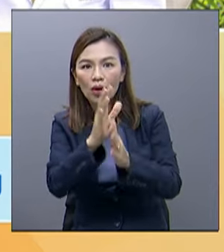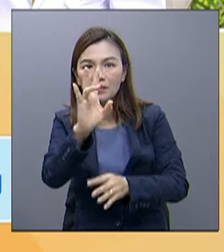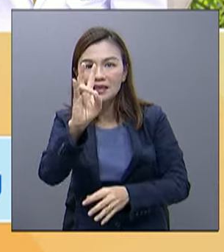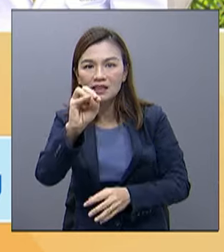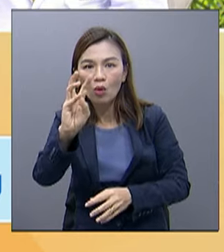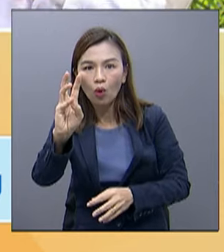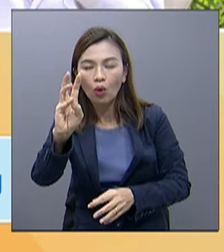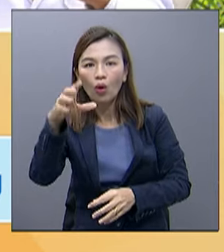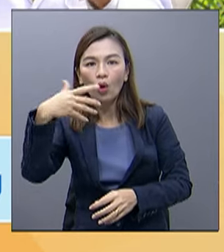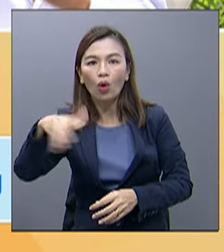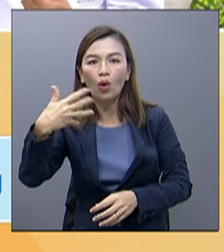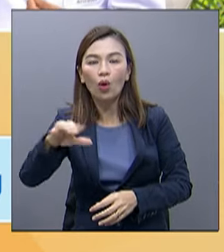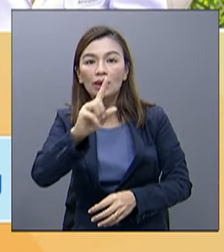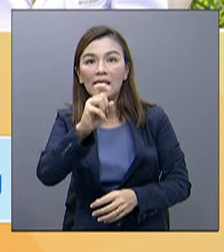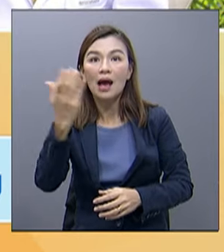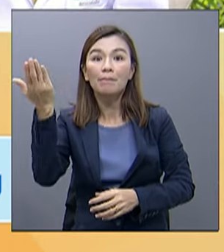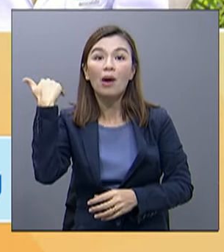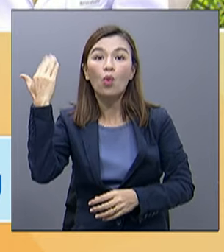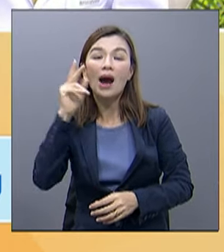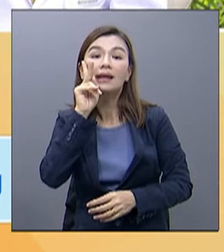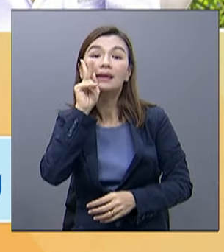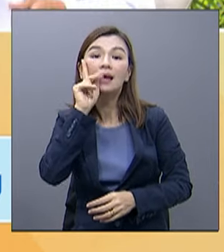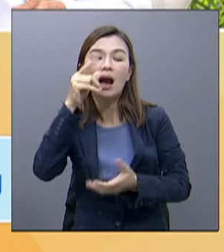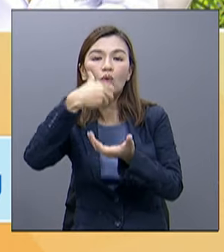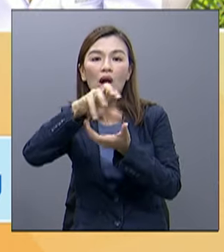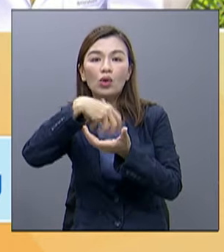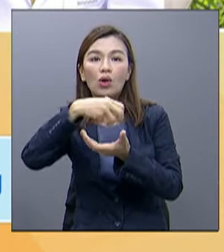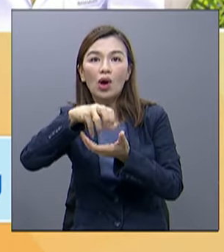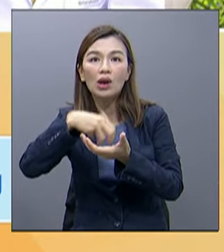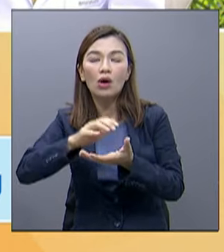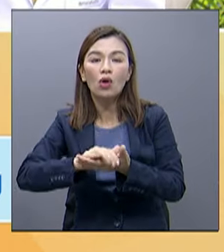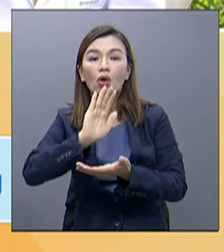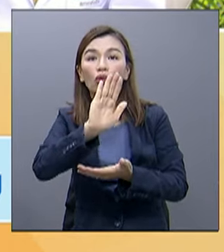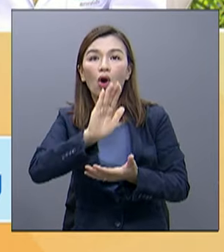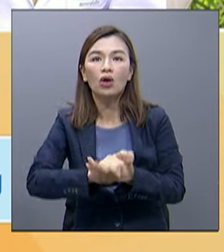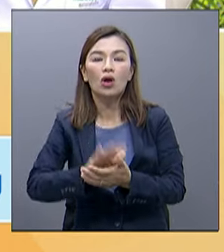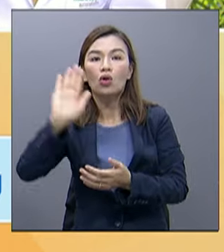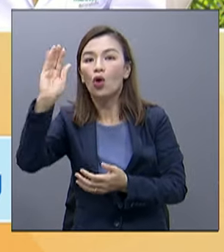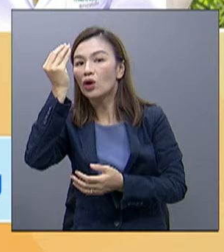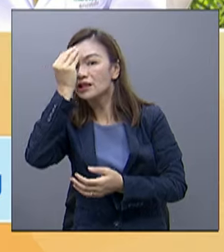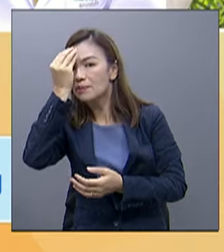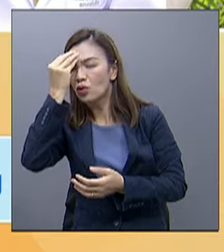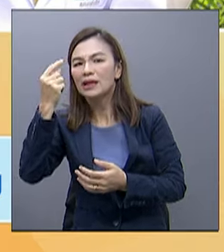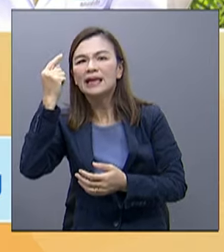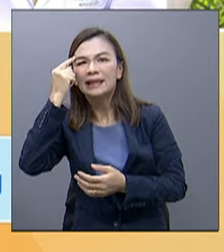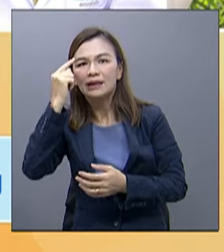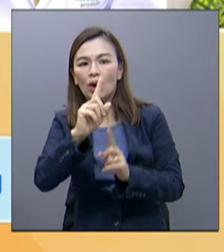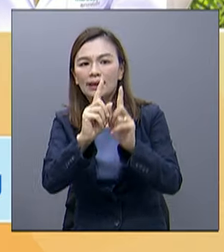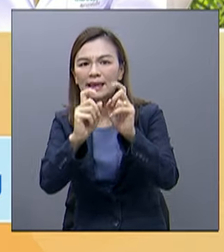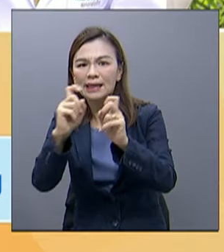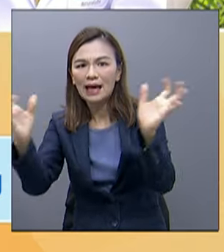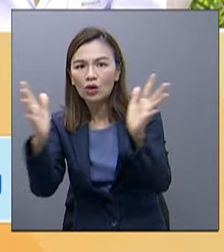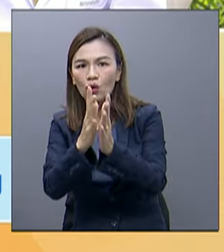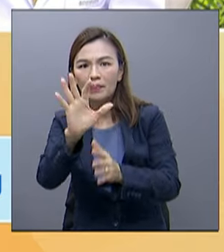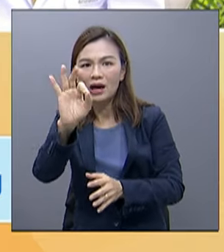แล้วเมื่อวานนี้ไทยรัฐนะออนไลน์เนี่ยรายงานออกมาว่าที่ญี่ปุ่นรายงานว่าสงสัยจะเป็น 93คนนะครับซึ่งเสีย